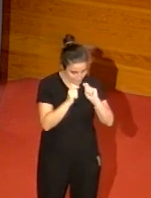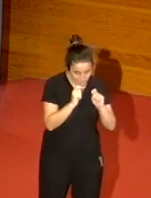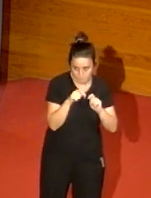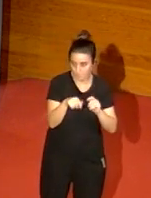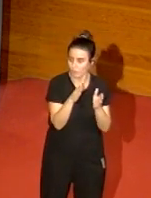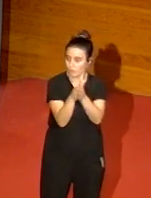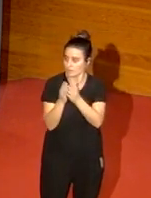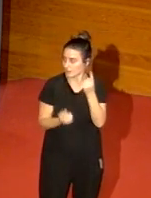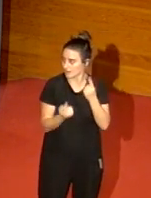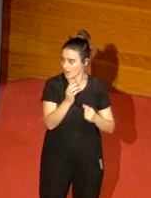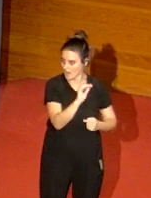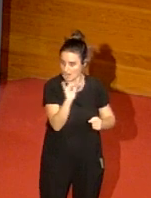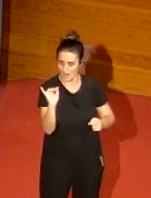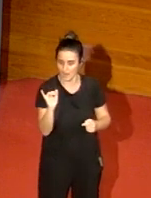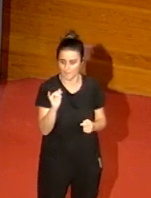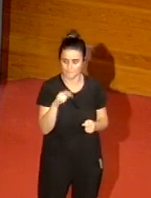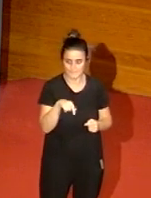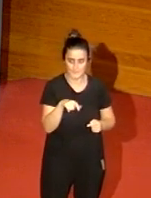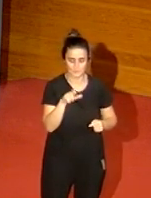lankideren bat, gainera, abentura